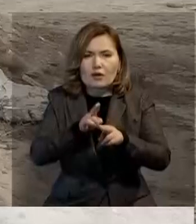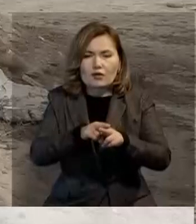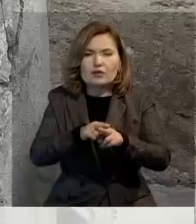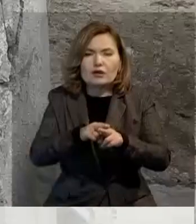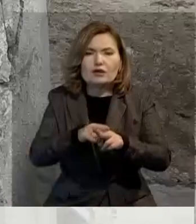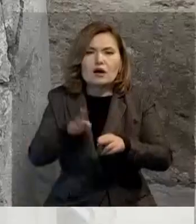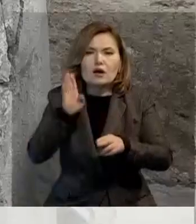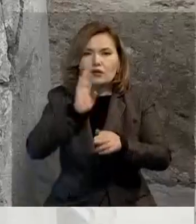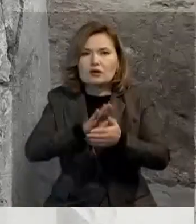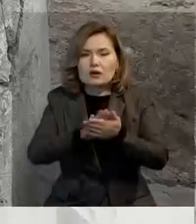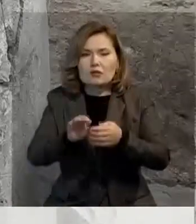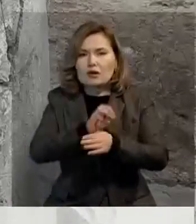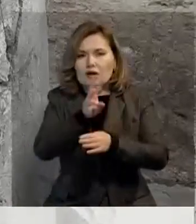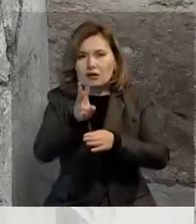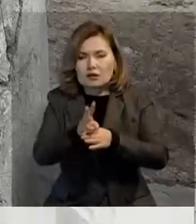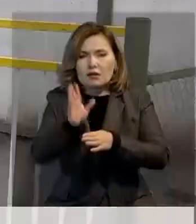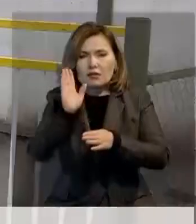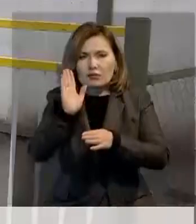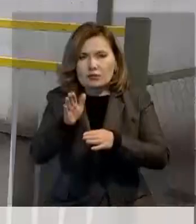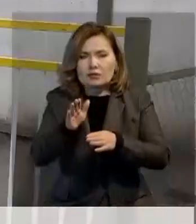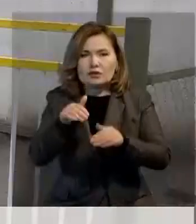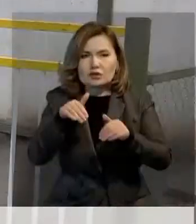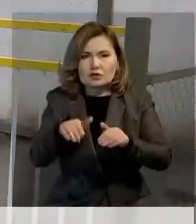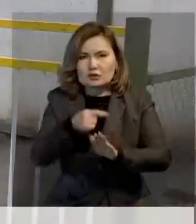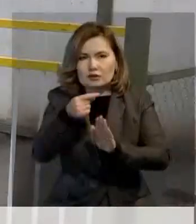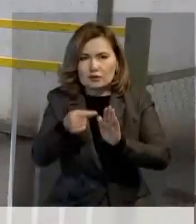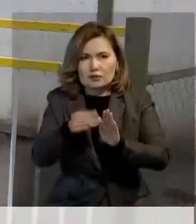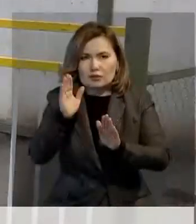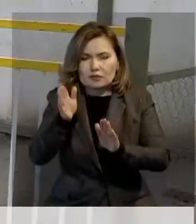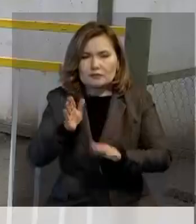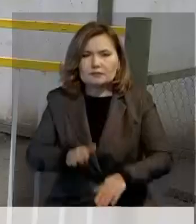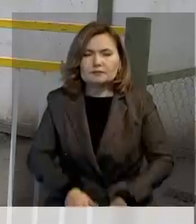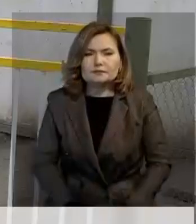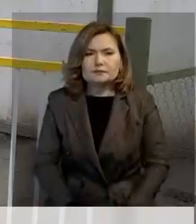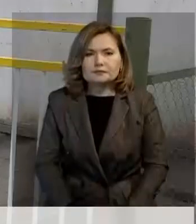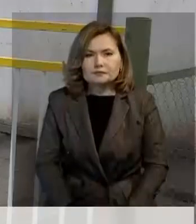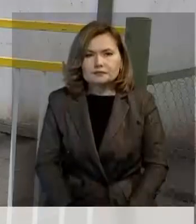сендірді. Асланбек Шығыр, Амантай Мәтерім, Жандос Рахметуллин, Хабар 24, Атырау облысы.